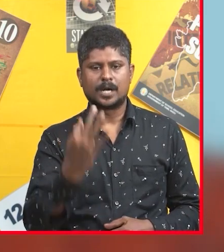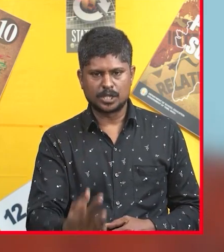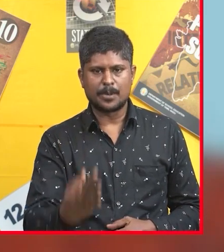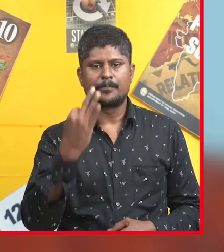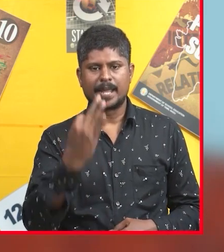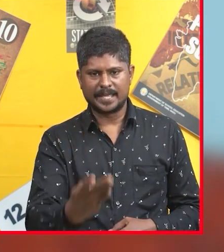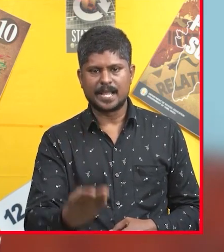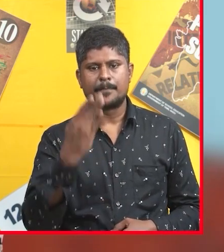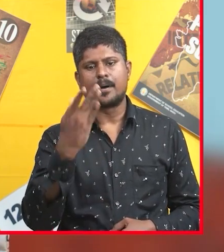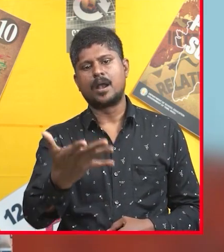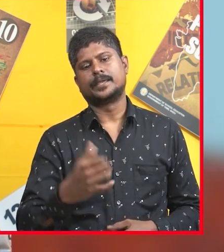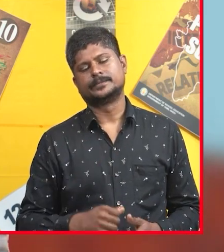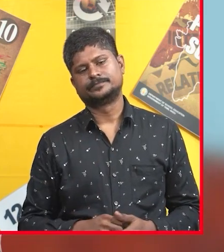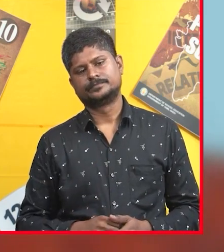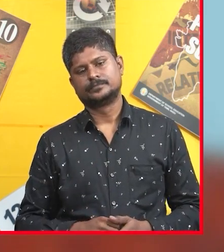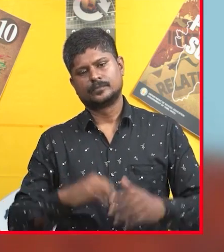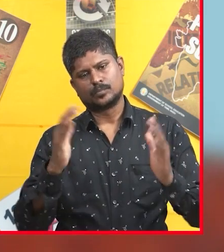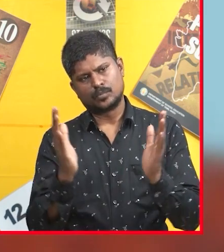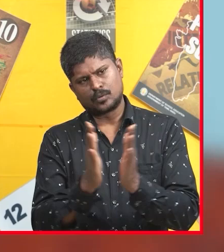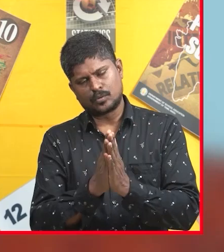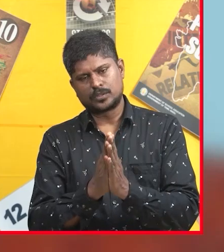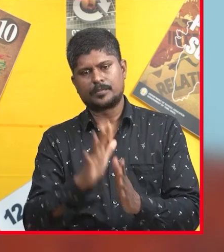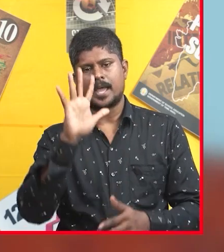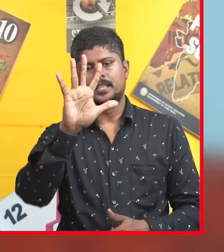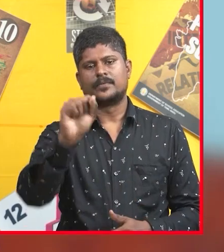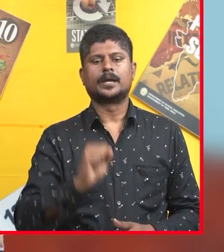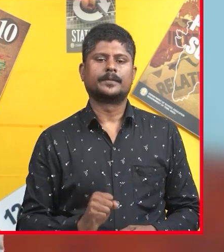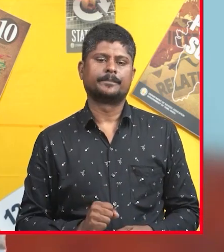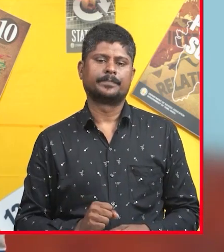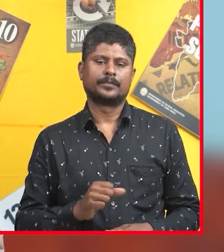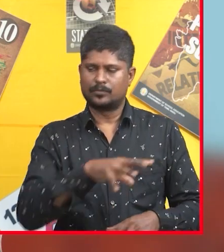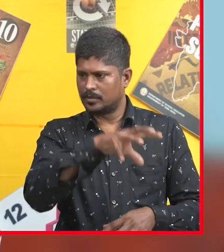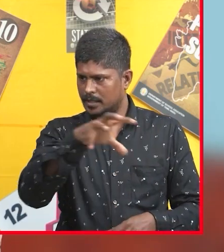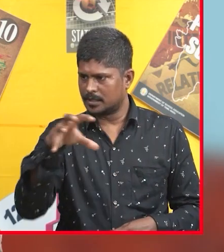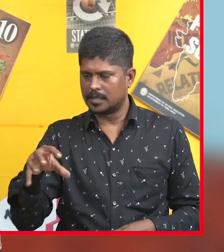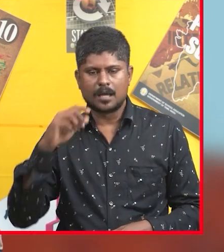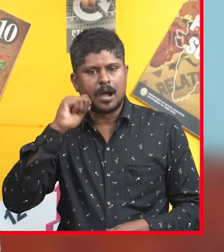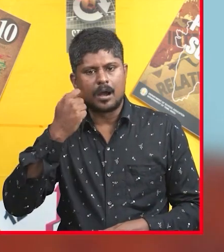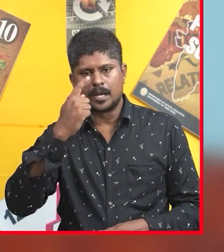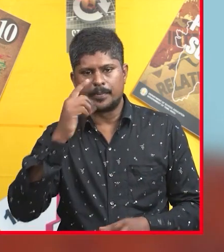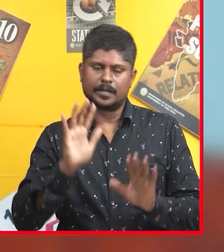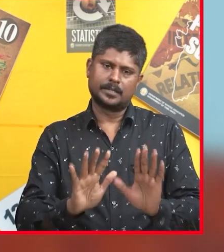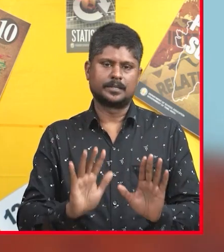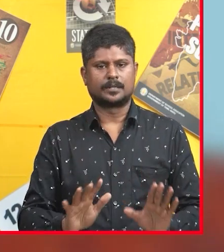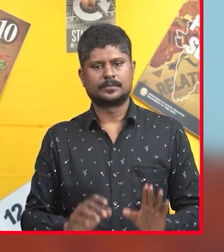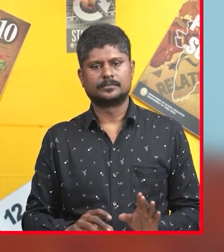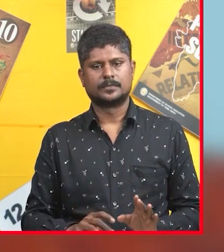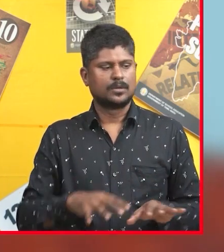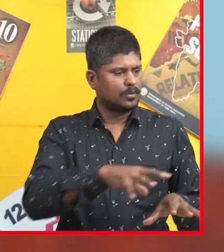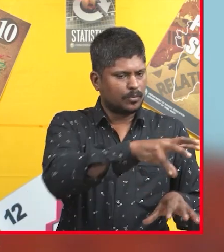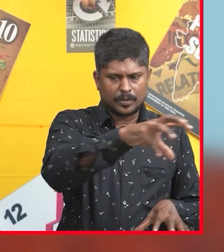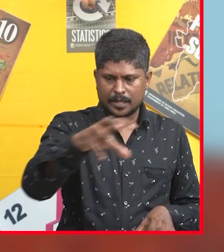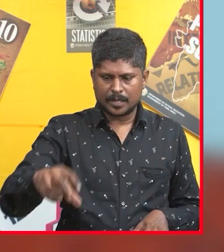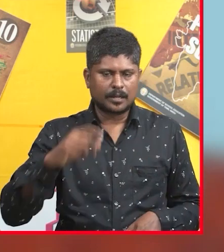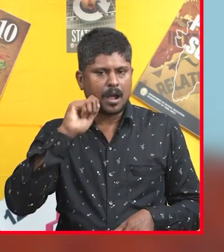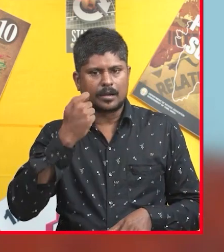மருதம், நெய்தல், பாலை. இந்த மக்கள் ஒவ்வொரு நிலத்துல வாழ்ந்து வந்தாங்க, எல்லாரும் ஒரே இடத்துல வாழல, ஒவ்வொரு இடத்துல